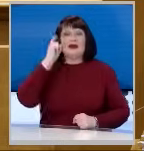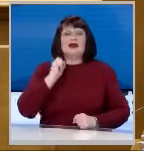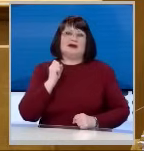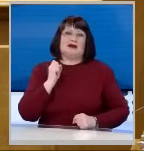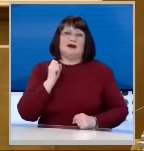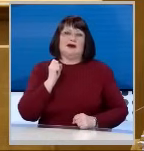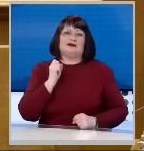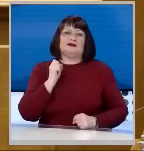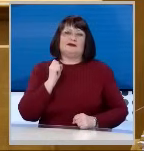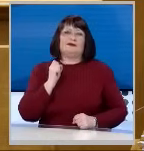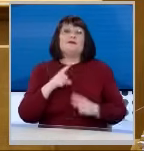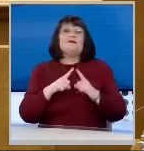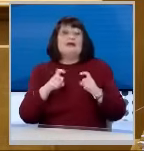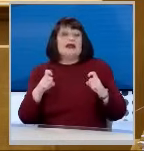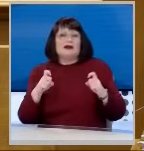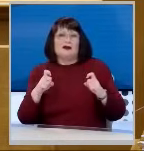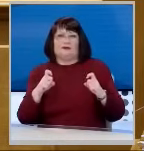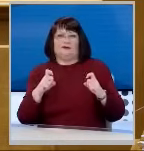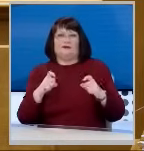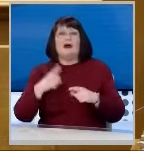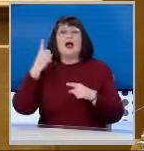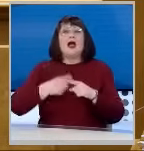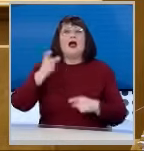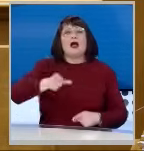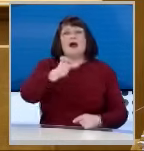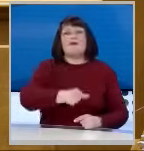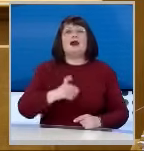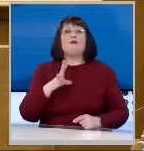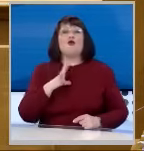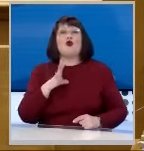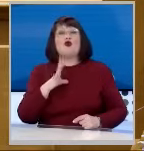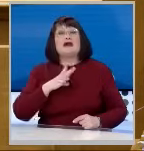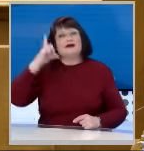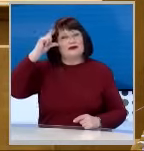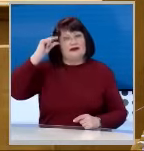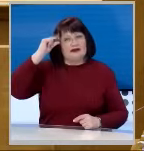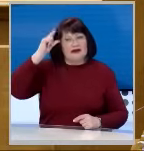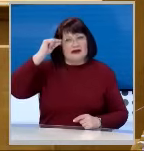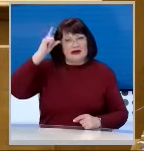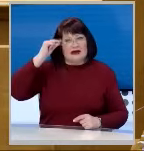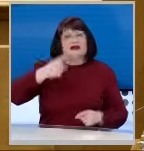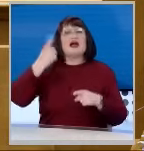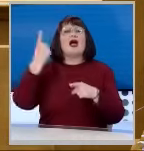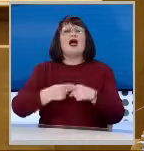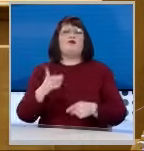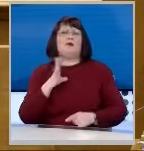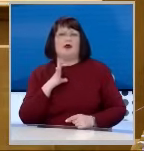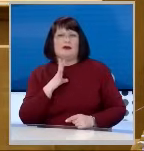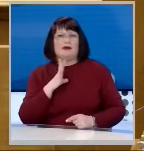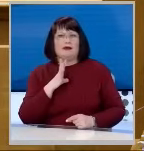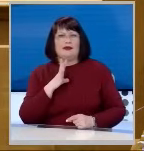γνωρίζατε γνωρίζατε αυτά που οι απλοί πολίτες οι φοιτητές ο λο